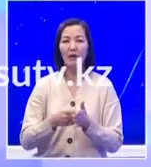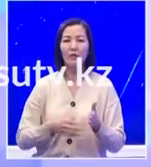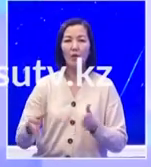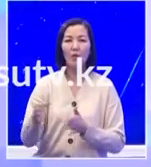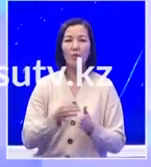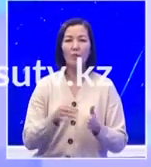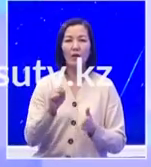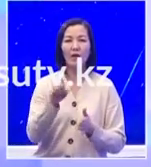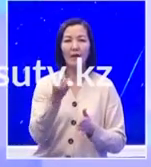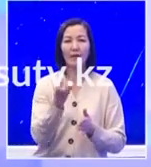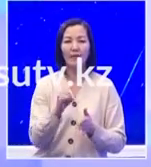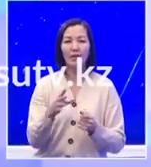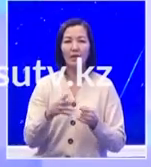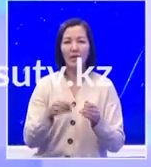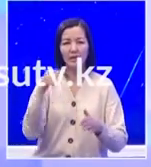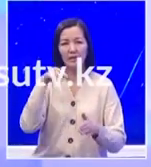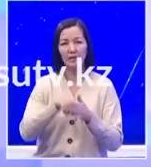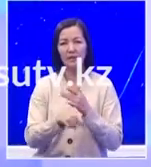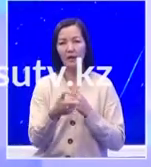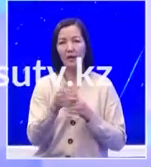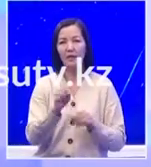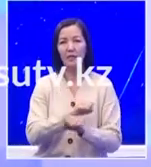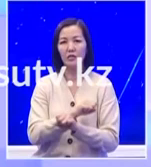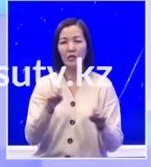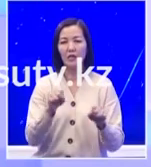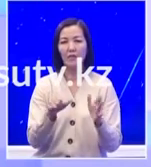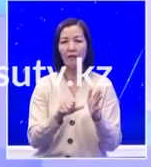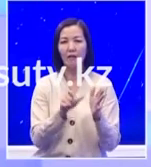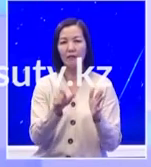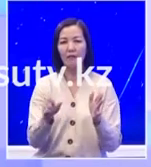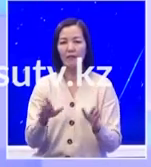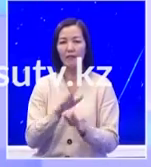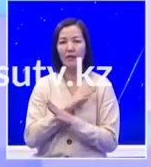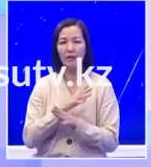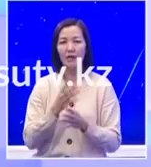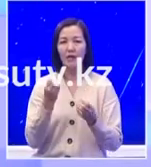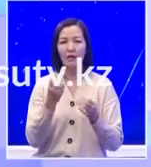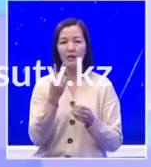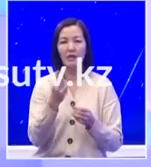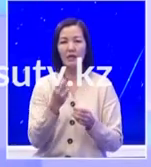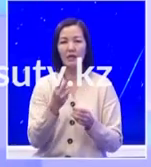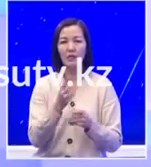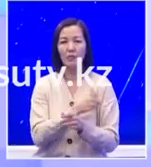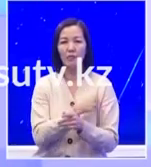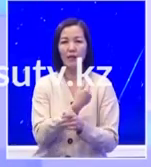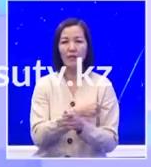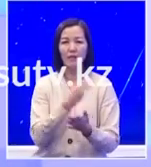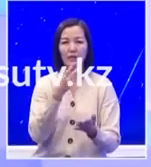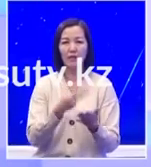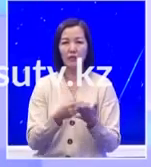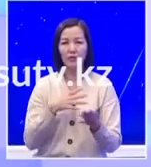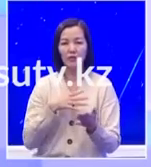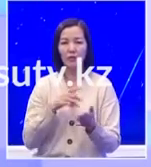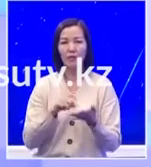Қарағанды облысы Абай шахтасында газ метан жарылып, салдарынан 6 кенші мерт болды. Тағы екеуі жансақтау бөліміне түскен. Бүгін олар